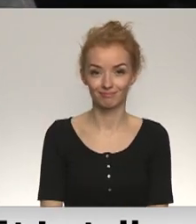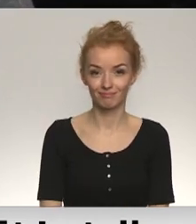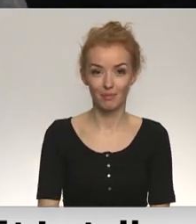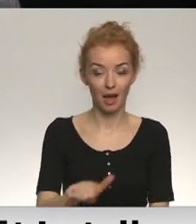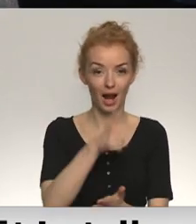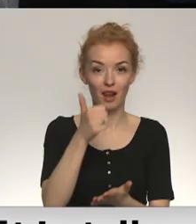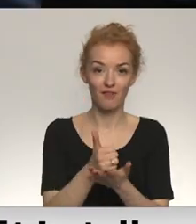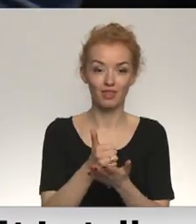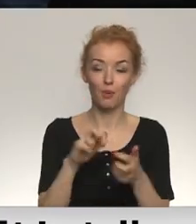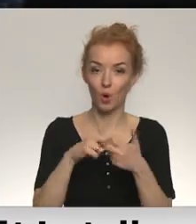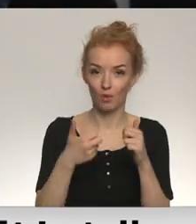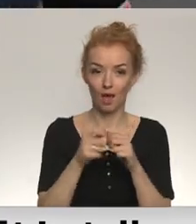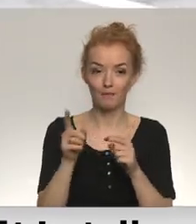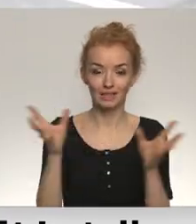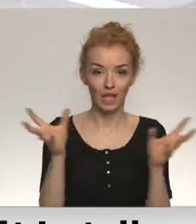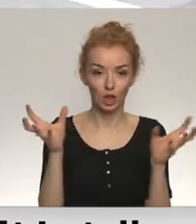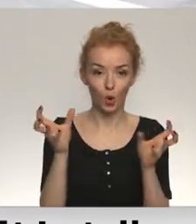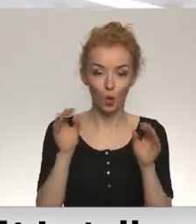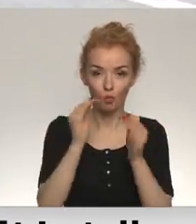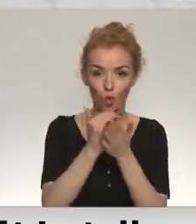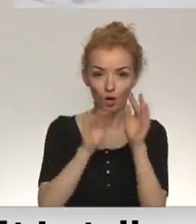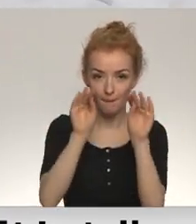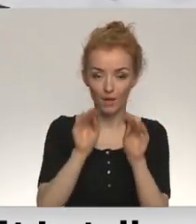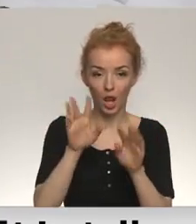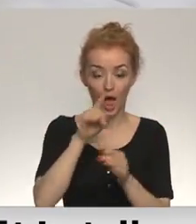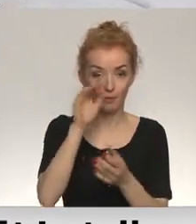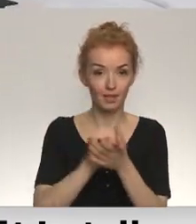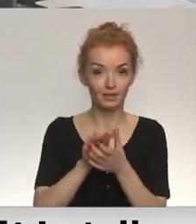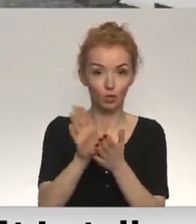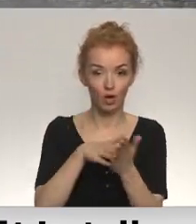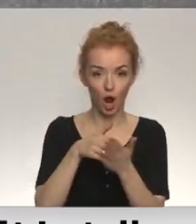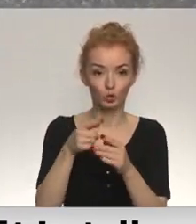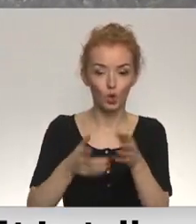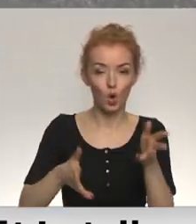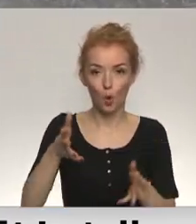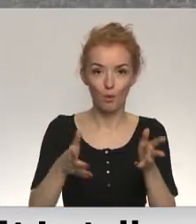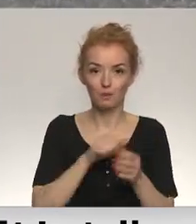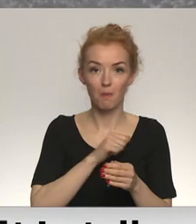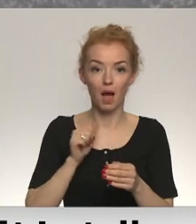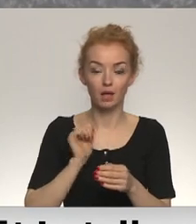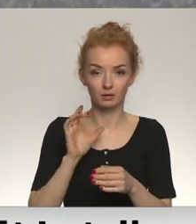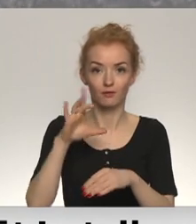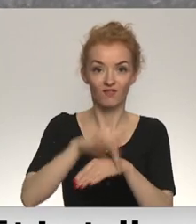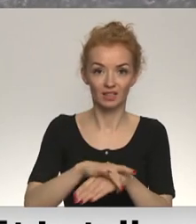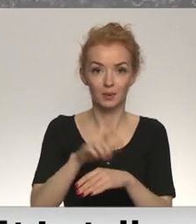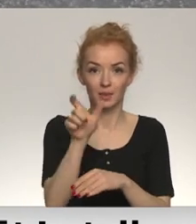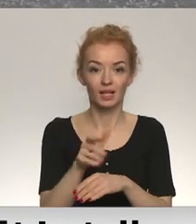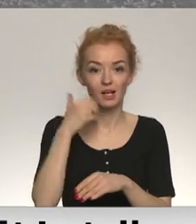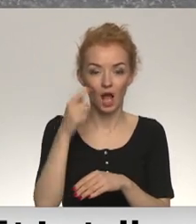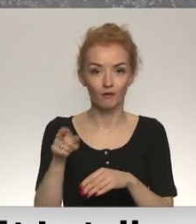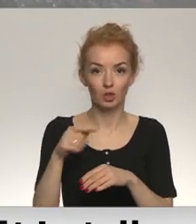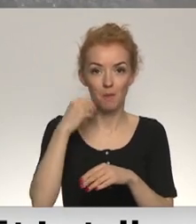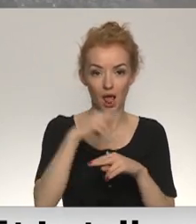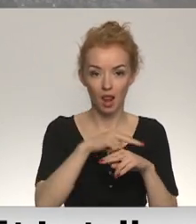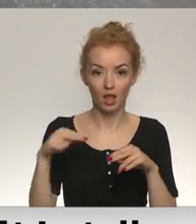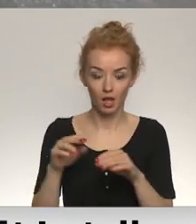Galvenais izaicinājums ir sensoru programmēšana, lai tie atpazītu krāsas un robots pats fiksētu brīdi, kad atrodas, piemēram, virs baltas